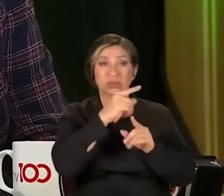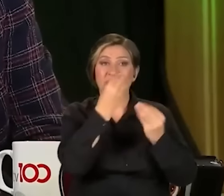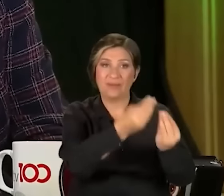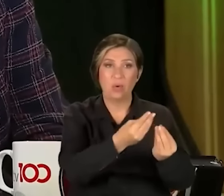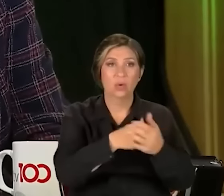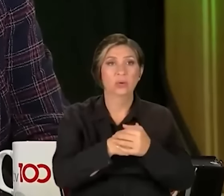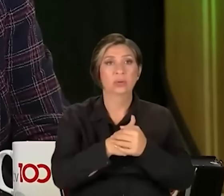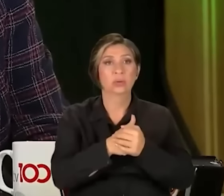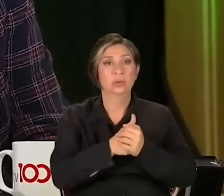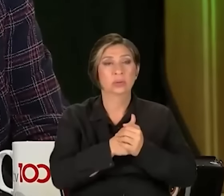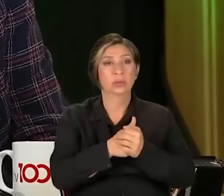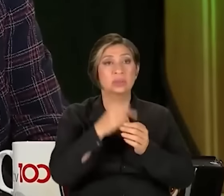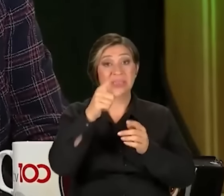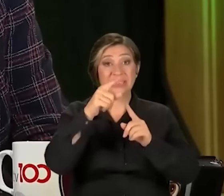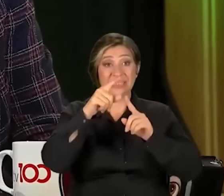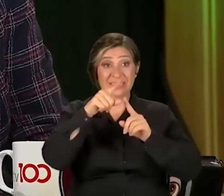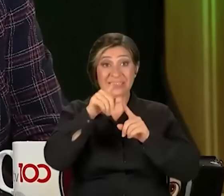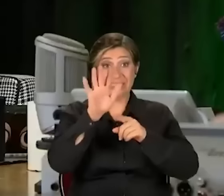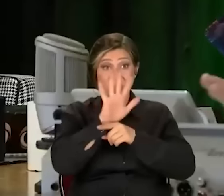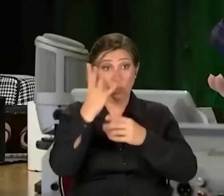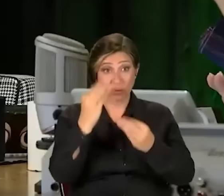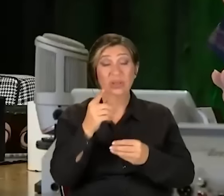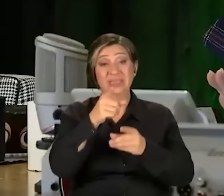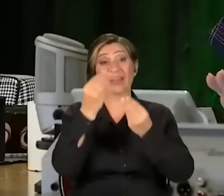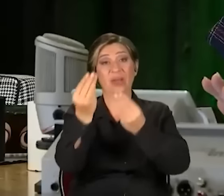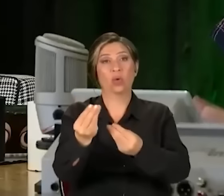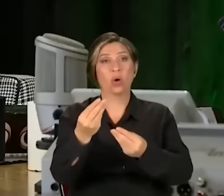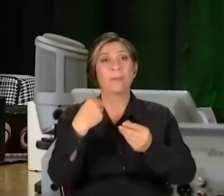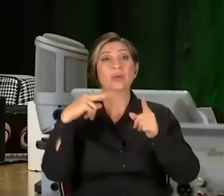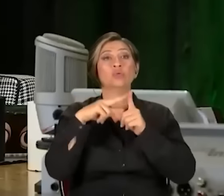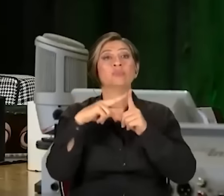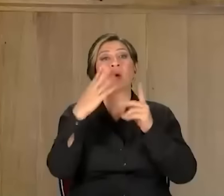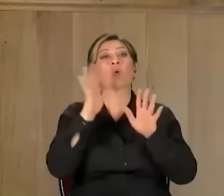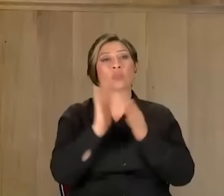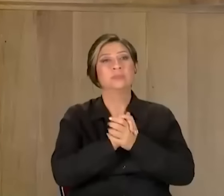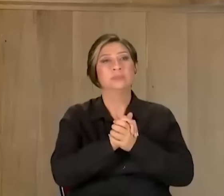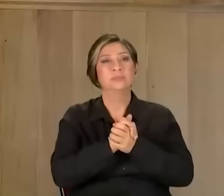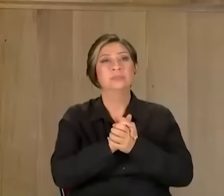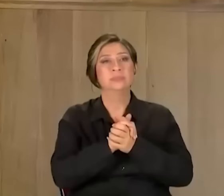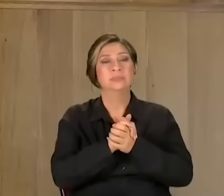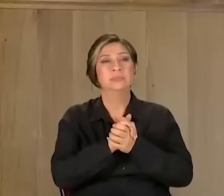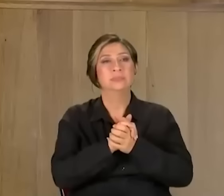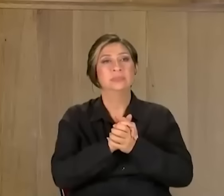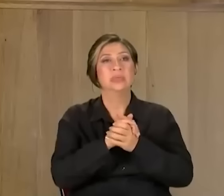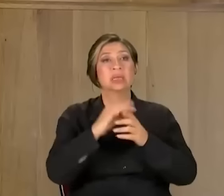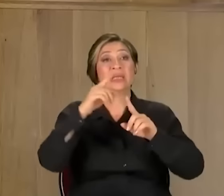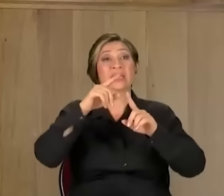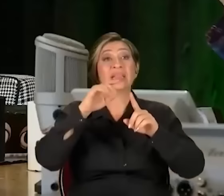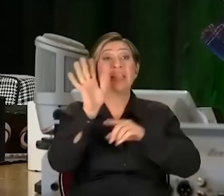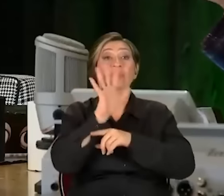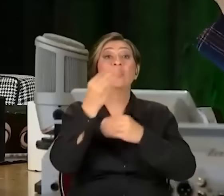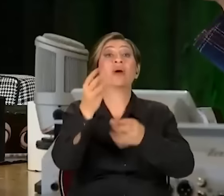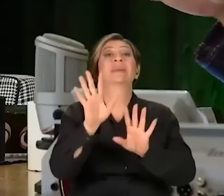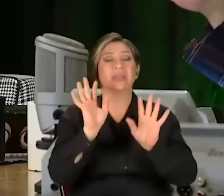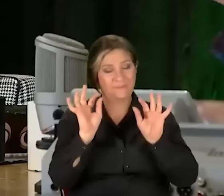sana veriyor. Yok, sizin de kanalınızda tabii ki veriyorlar. Siz benim, ben YouTube'da yokum. Yani, YouTube size televizyonunkini vermez.